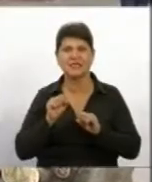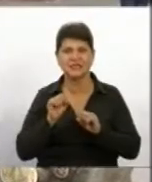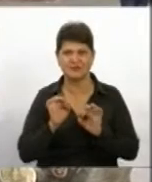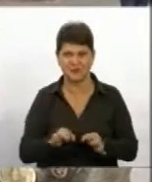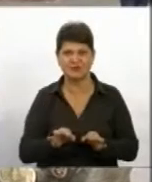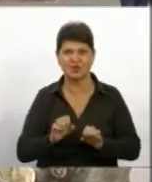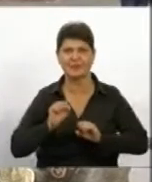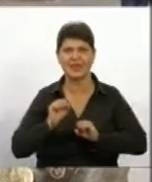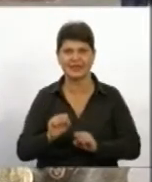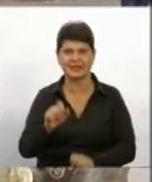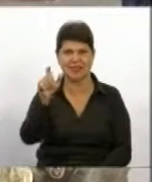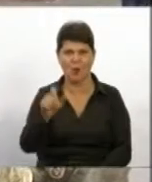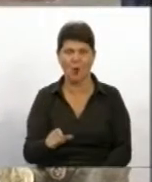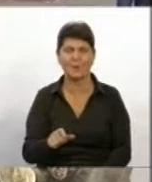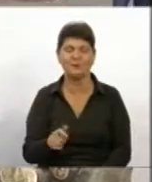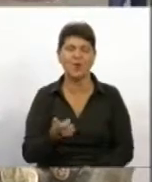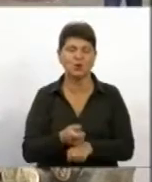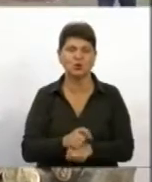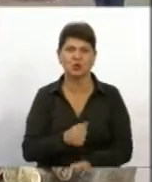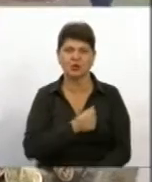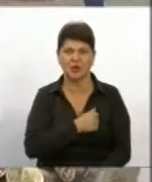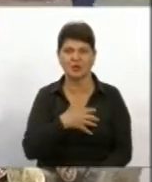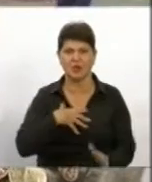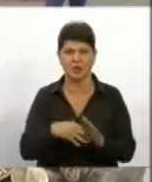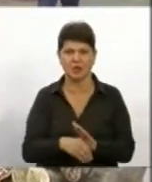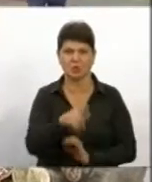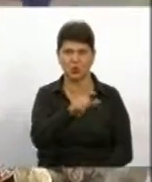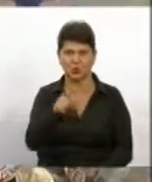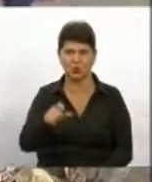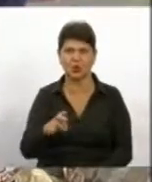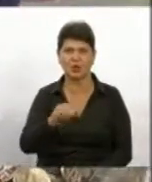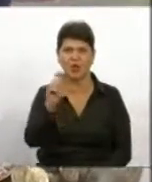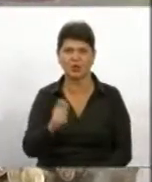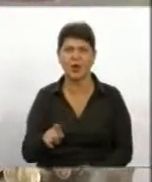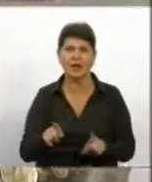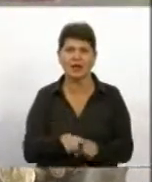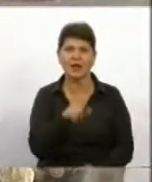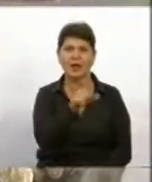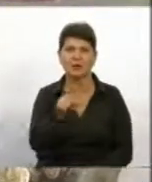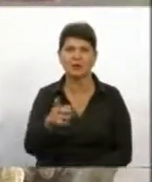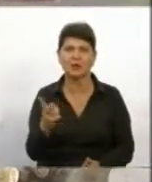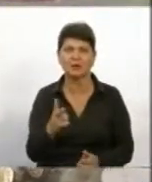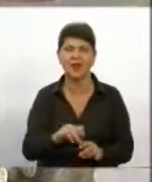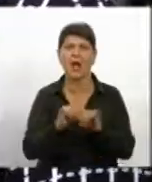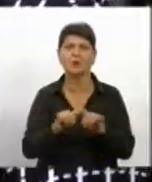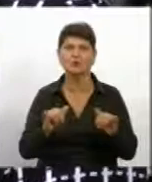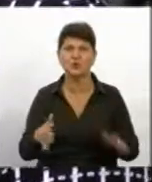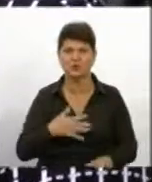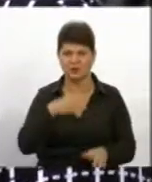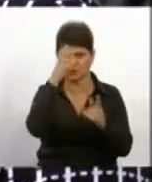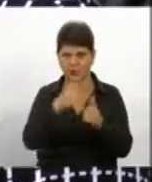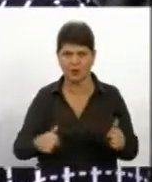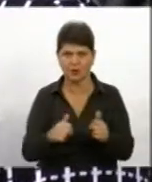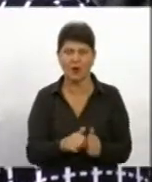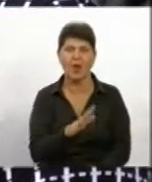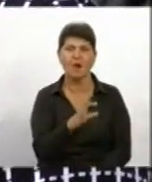Дуже шкода, що такі люди гинуть на війні, тому що таким людям треба розбудовувати нашу країну. У